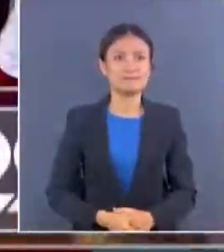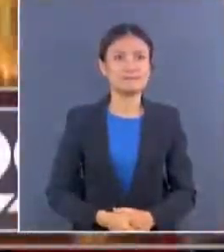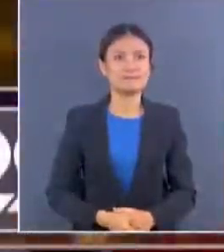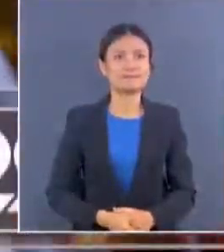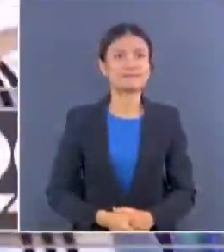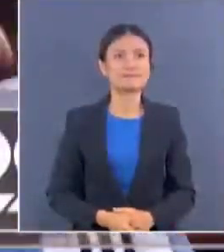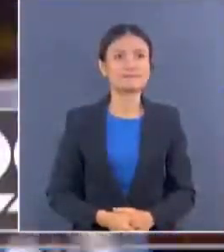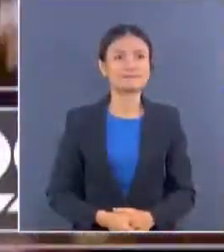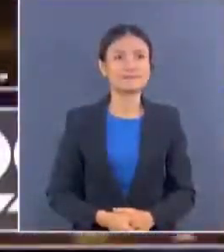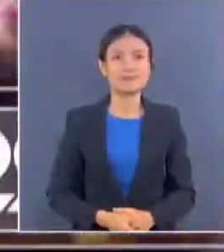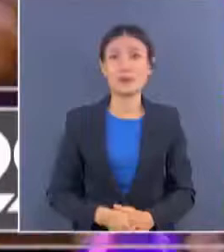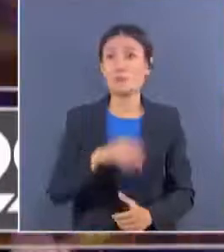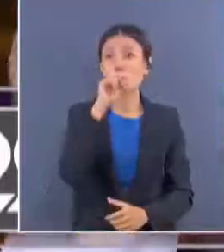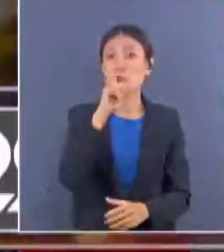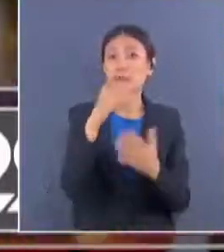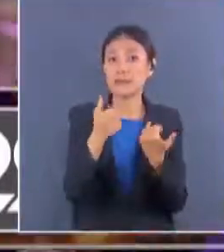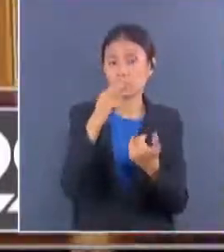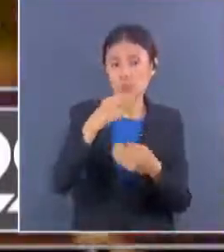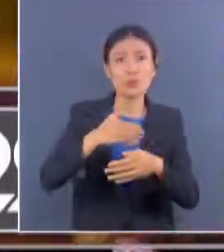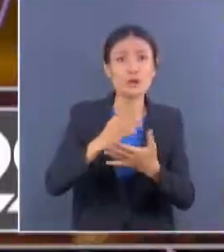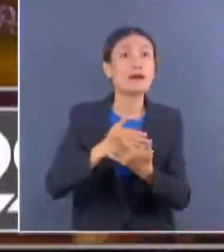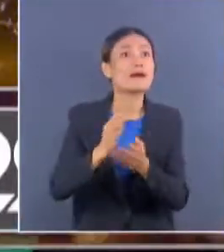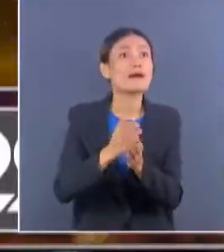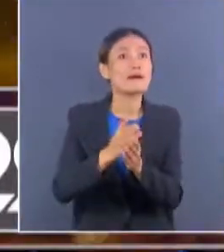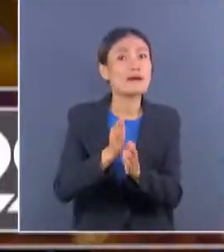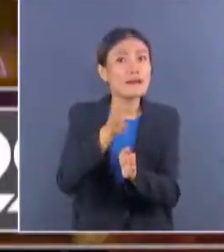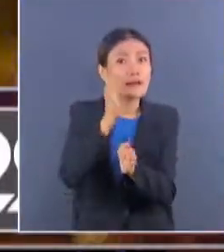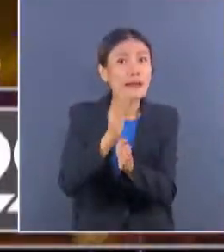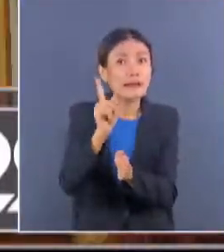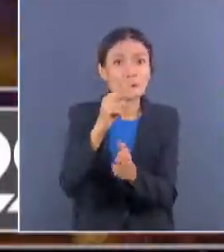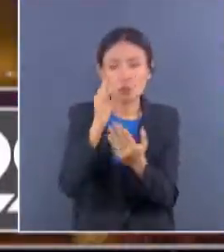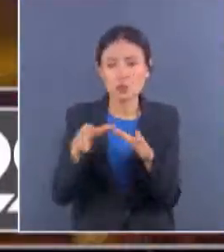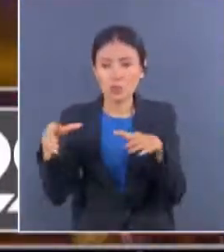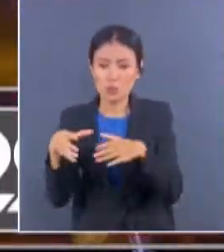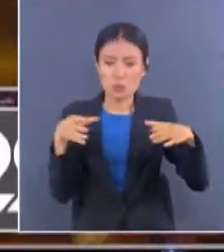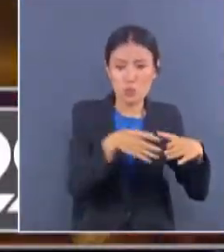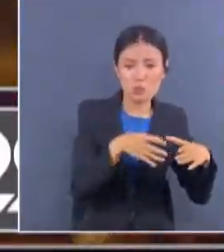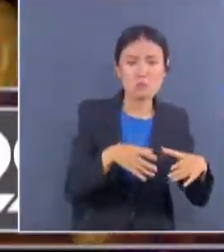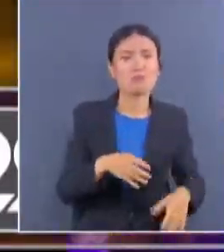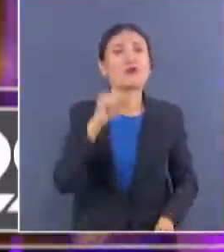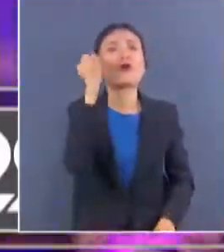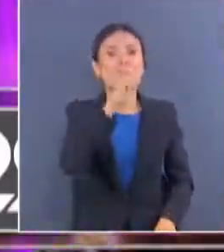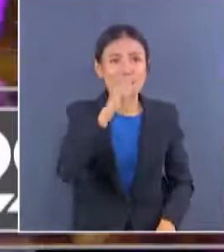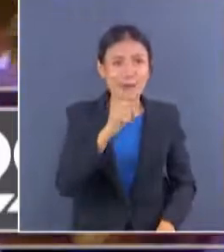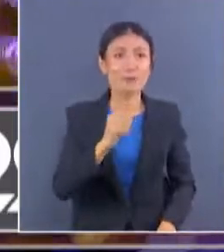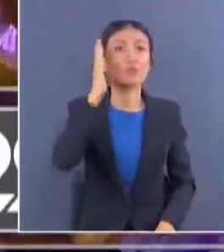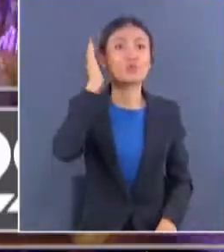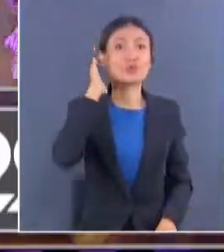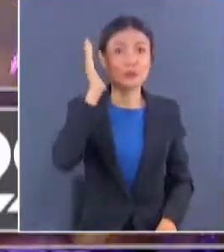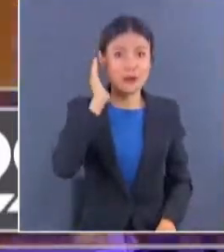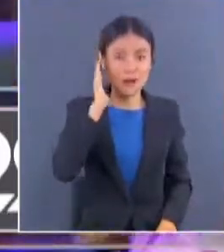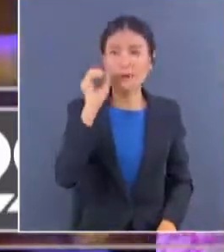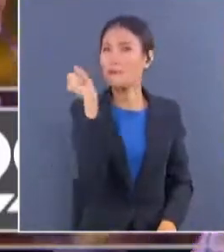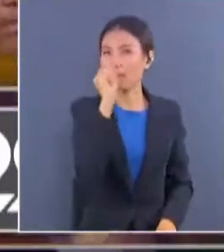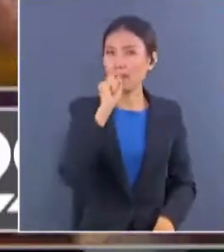Hollywood Game Night Thailand วันอาทิตย์นี้คุณผู้ชมจะพบกับ2ทีมที่เป็นที่สุดของวงการเสียงเพลงเมื่อ3หนุ่มนักร้องขวัญใจมหาช